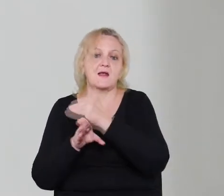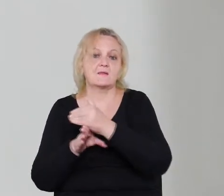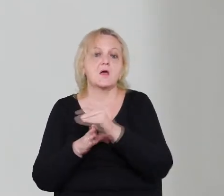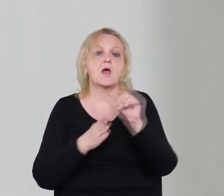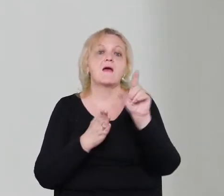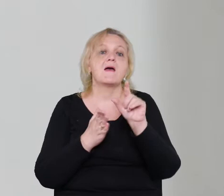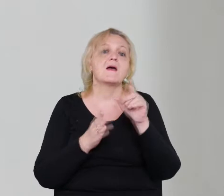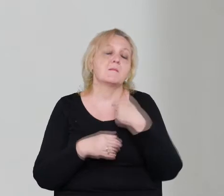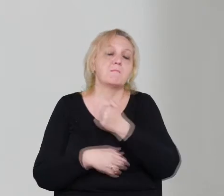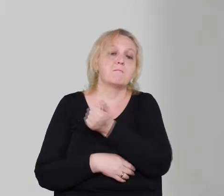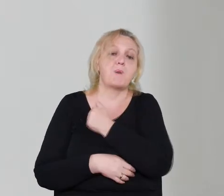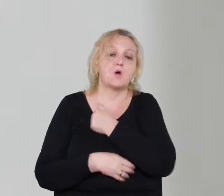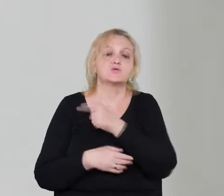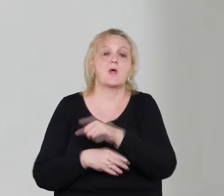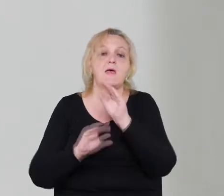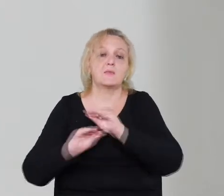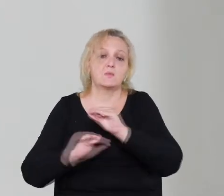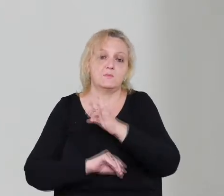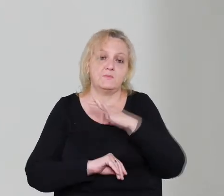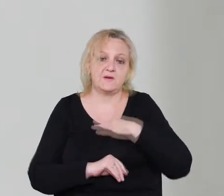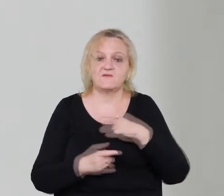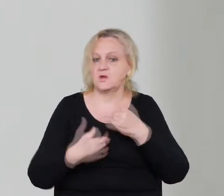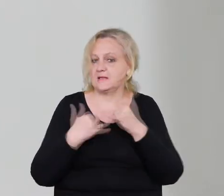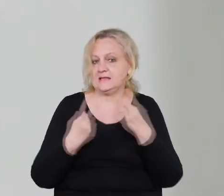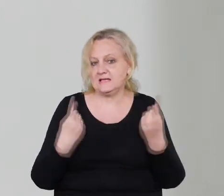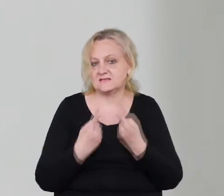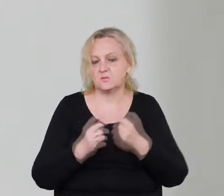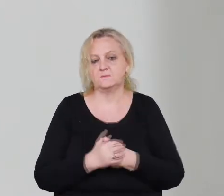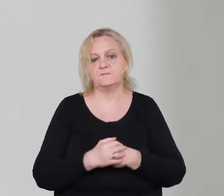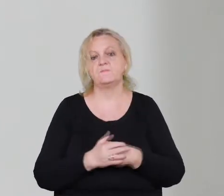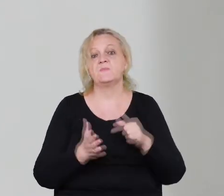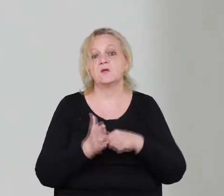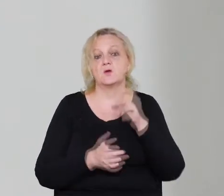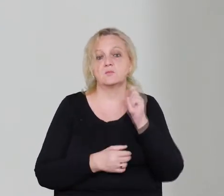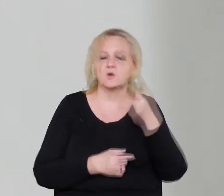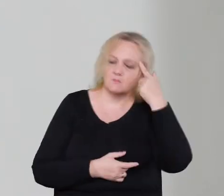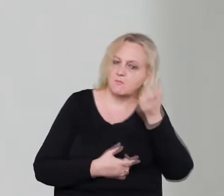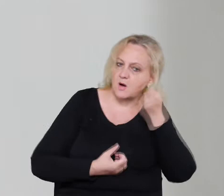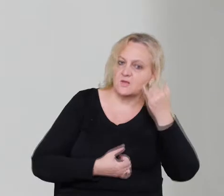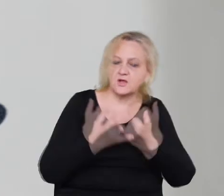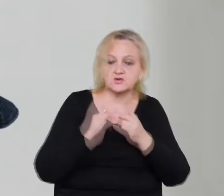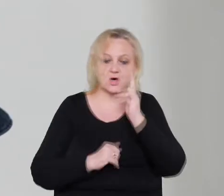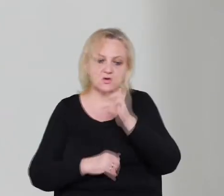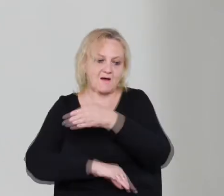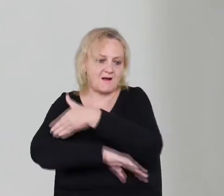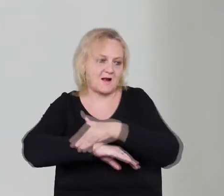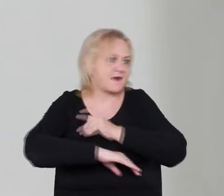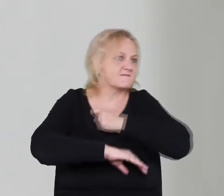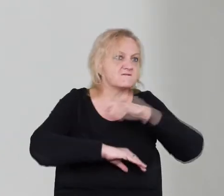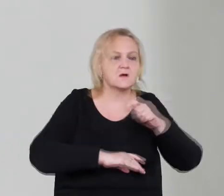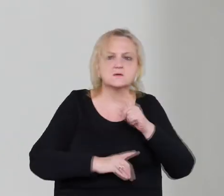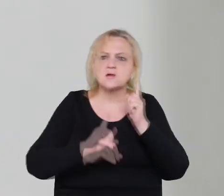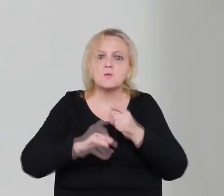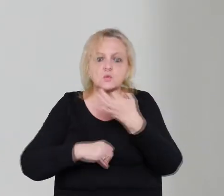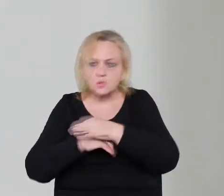pożyczki zaciągniętej na edukację prywatną więc to jest zupełnie zmienia sytuację nawet pojawiały się kiedyś pomysły że jeżeli ktoś wyjeżdża przecież po za